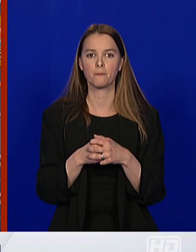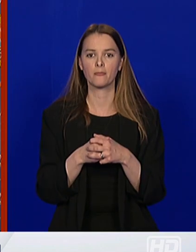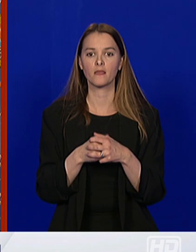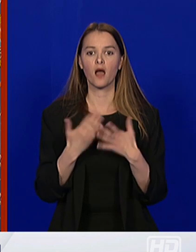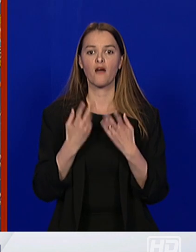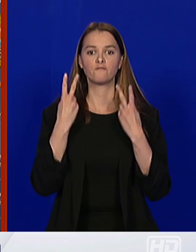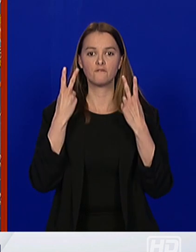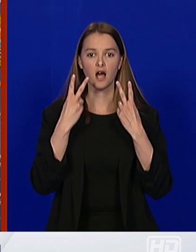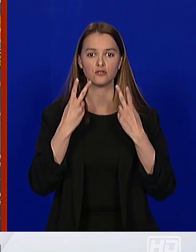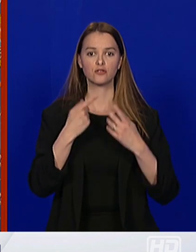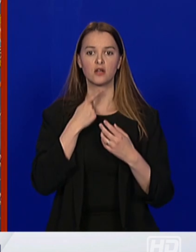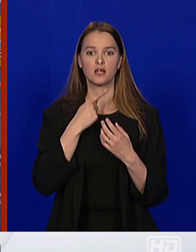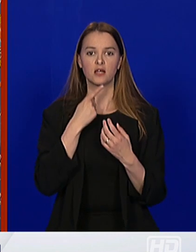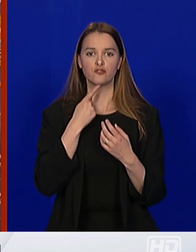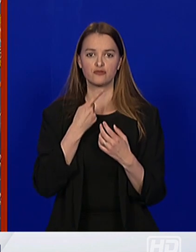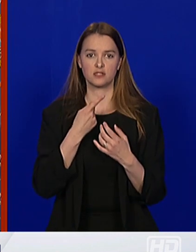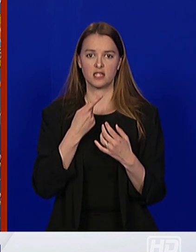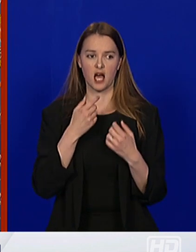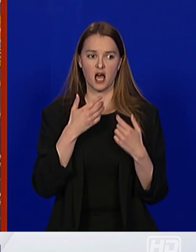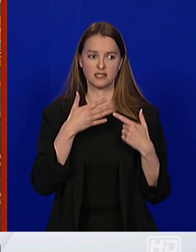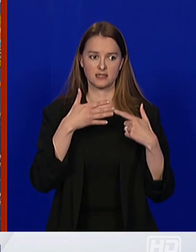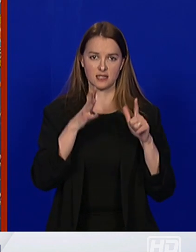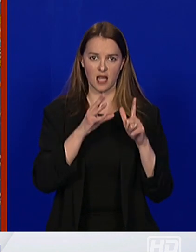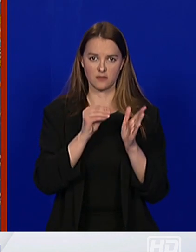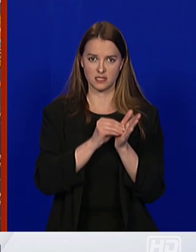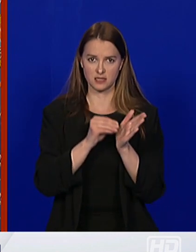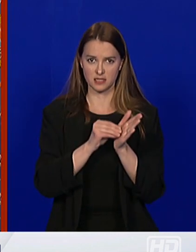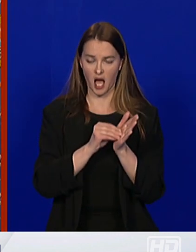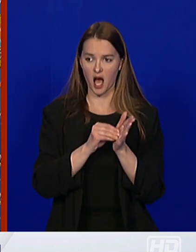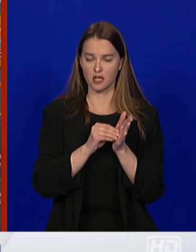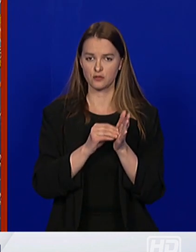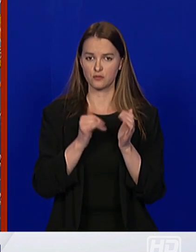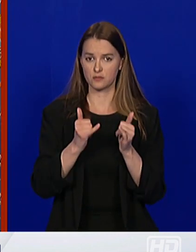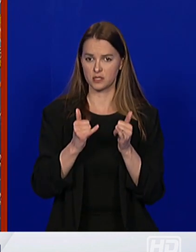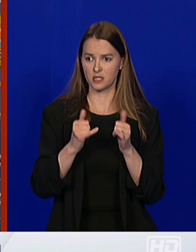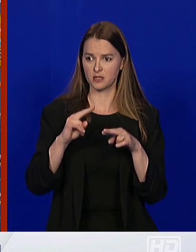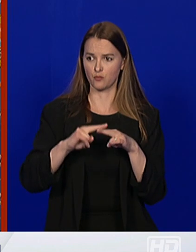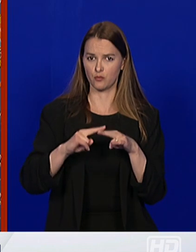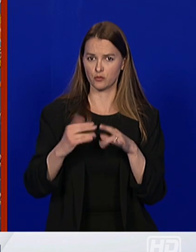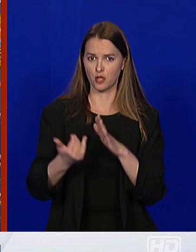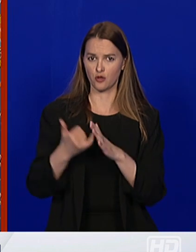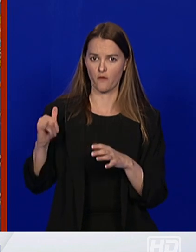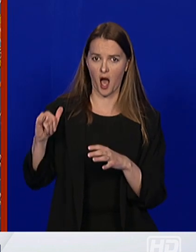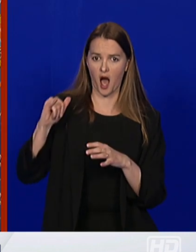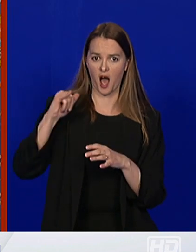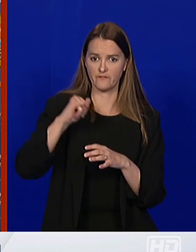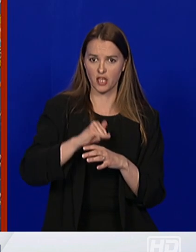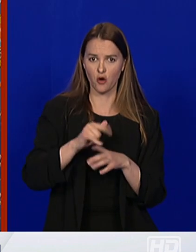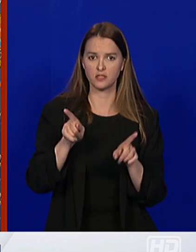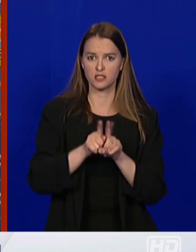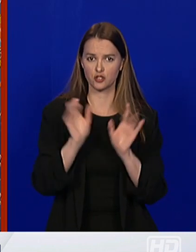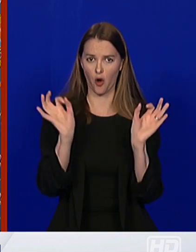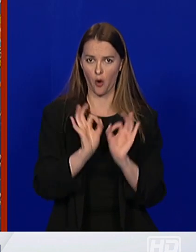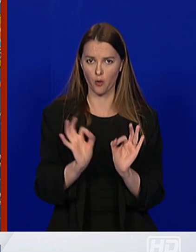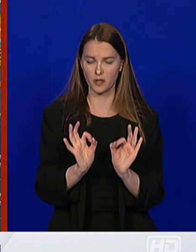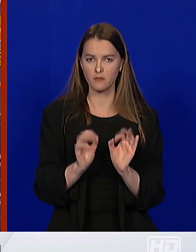tako. Reći da 17. dolazi naredni avion sa isto tako opremom i nakon